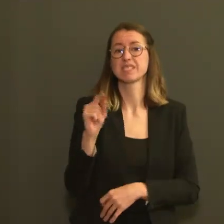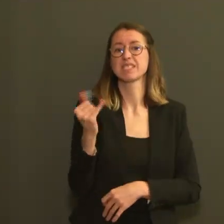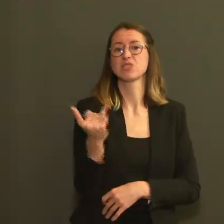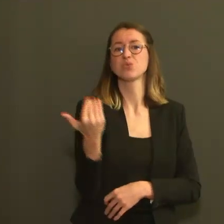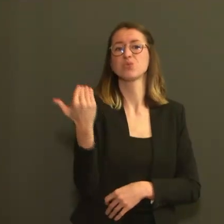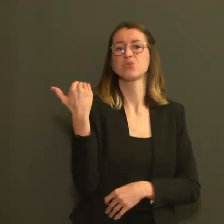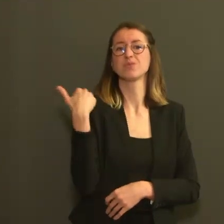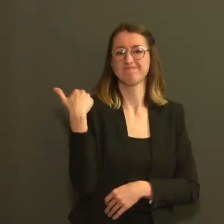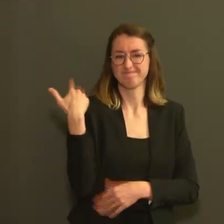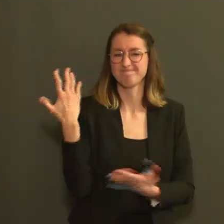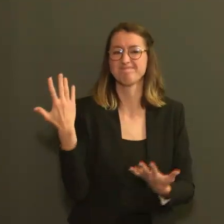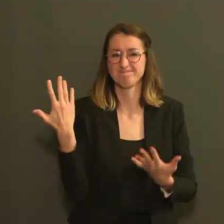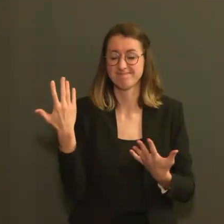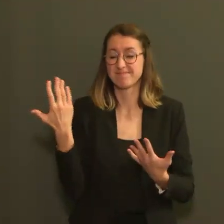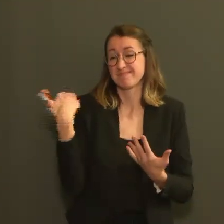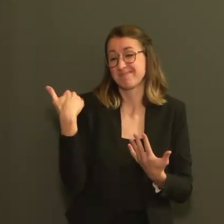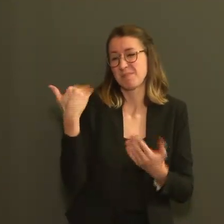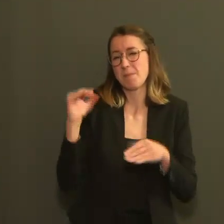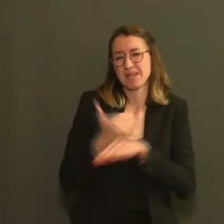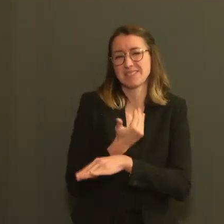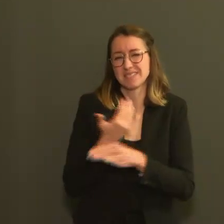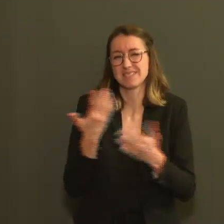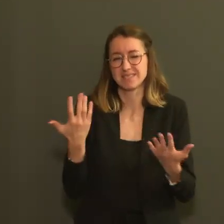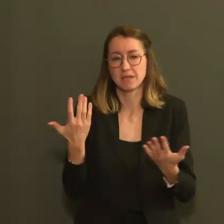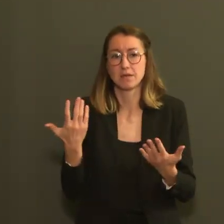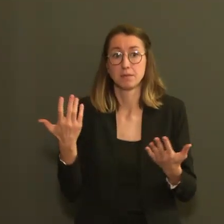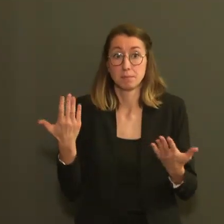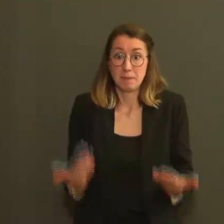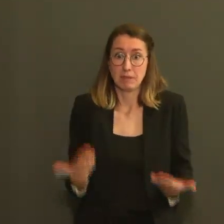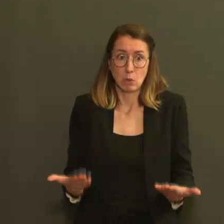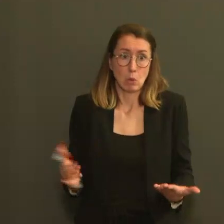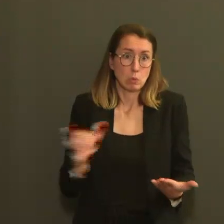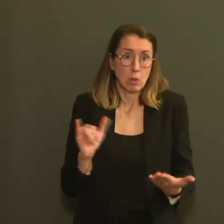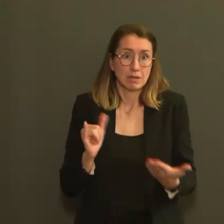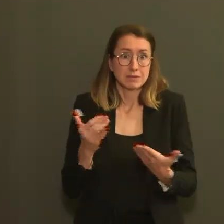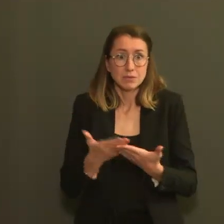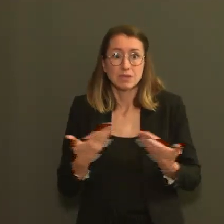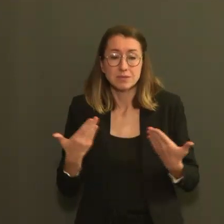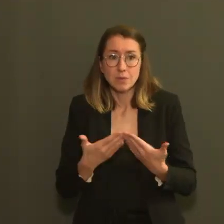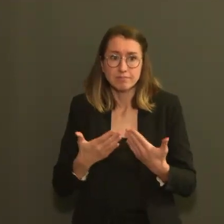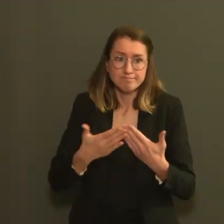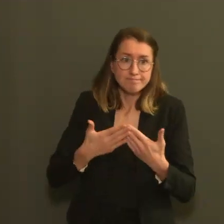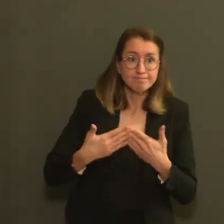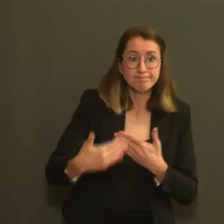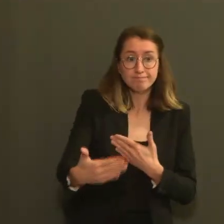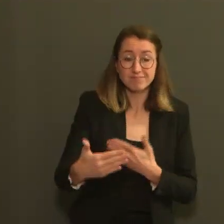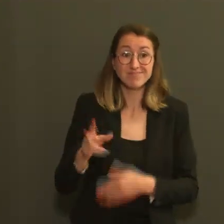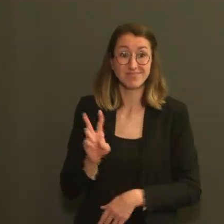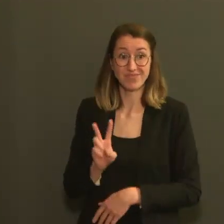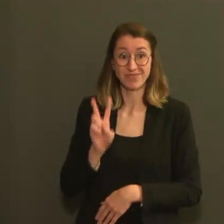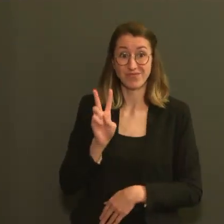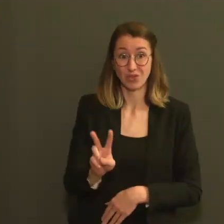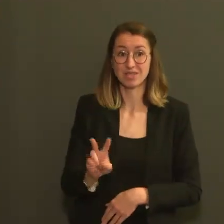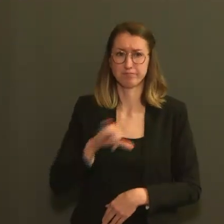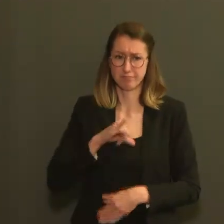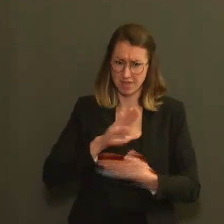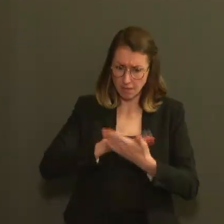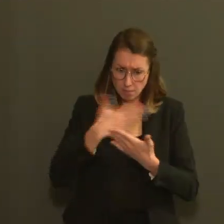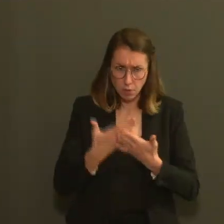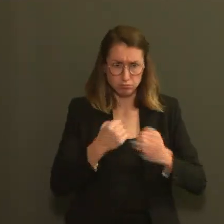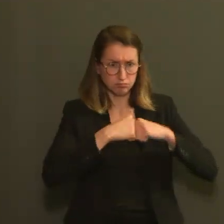ce contexte-là, un rapport complet sur la situation des maisons de repos sera disponible ce vendredi et sera à ce moment-là